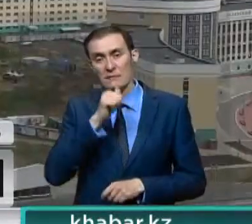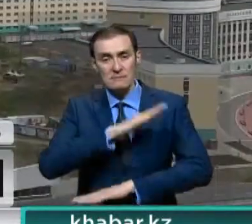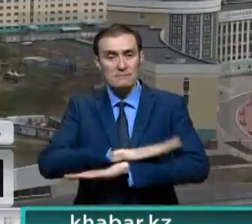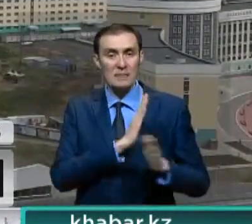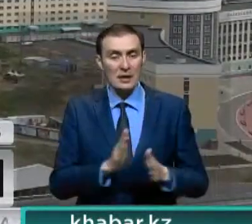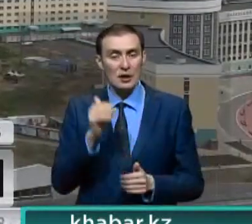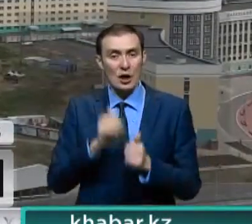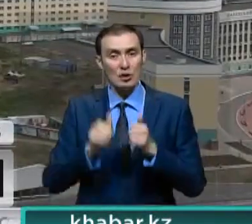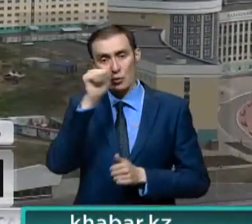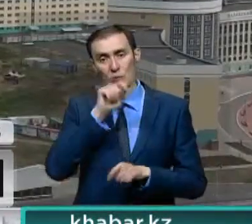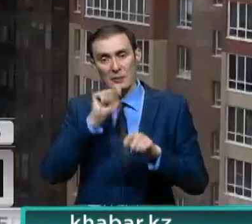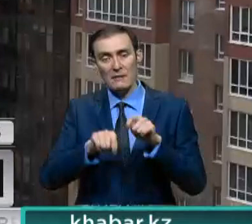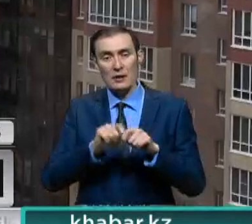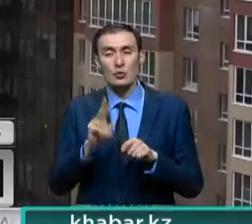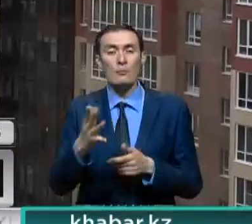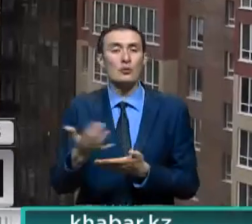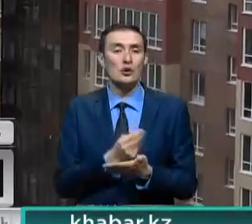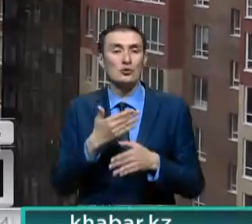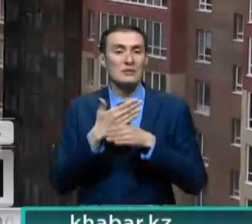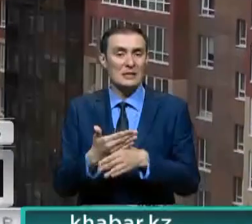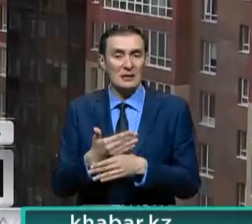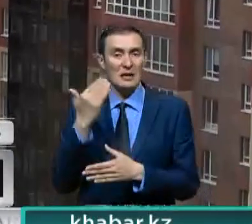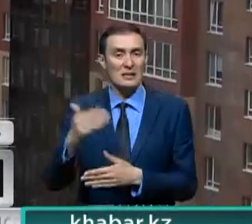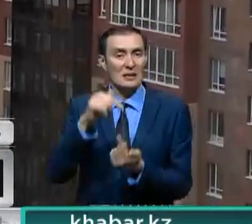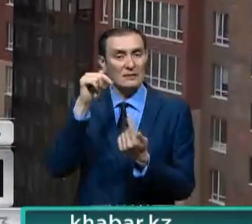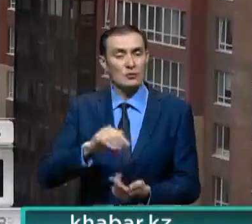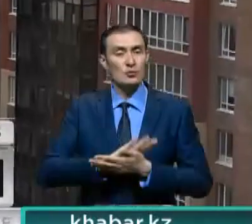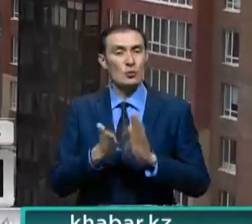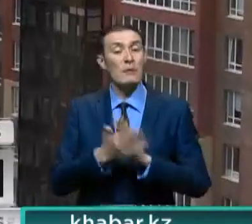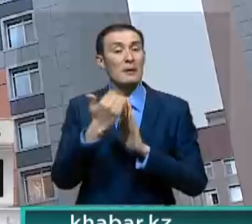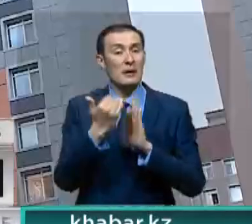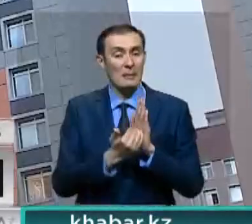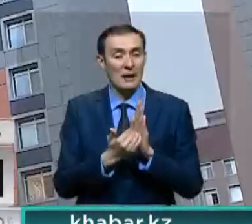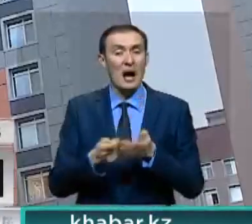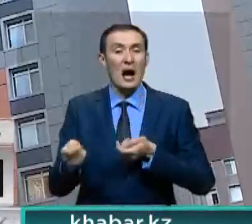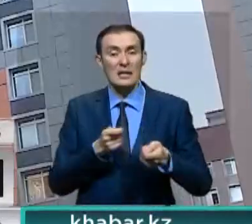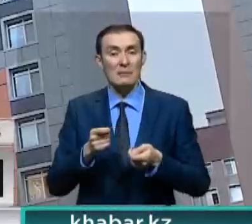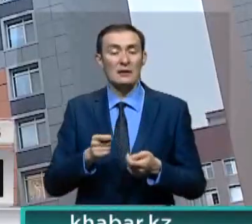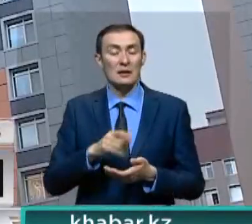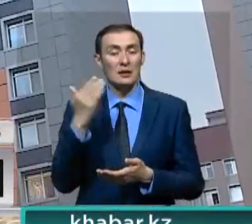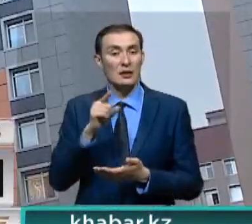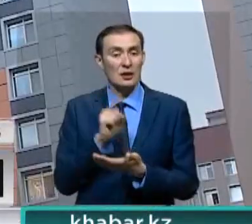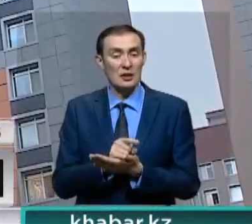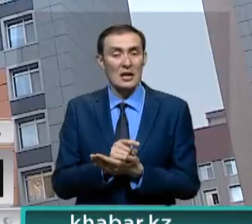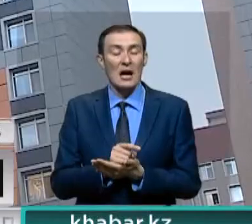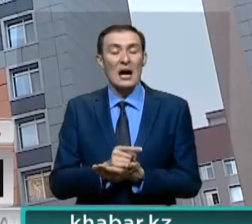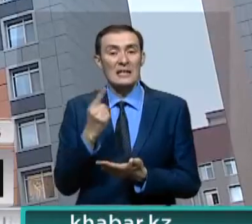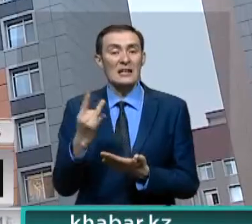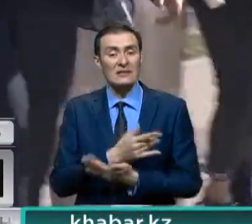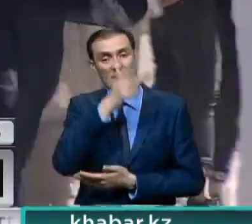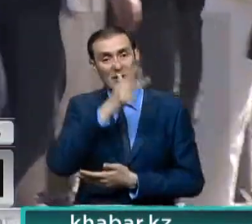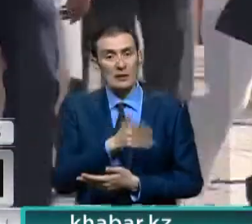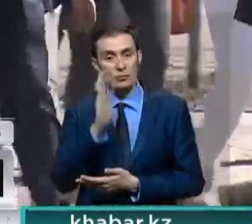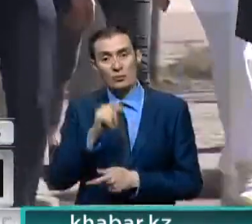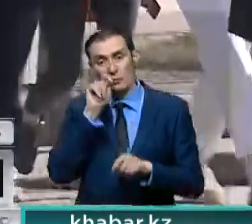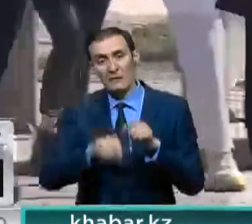и ежегодно проверять получателей субсидий на их соответствие условиям программы. Акиматы, в свою очередь, не реже одного раза в квартал